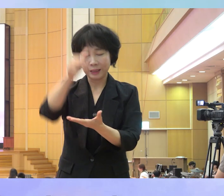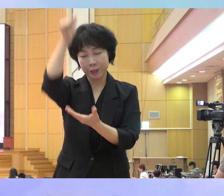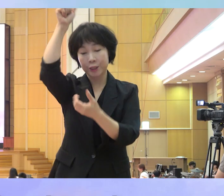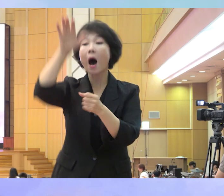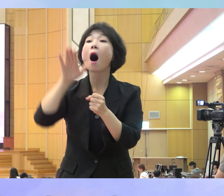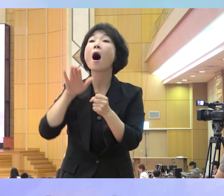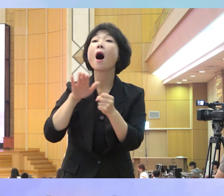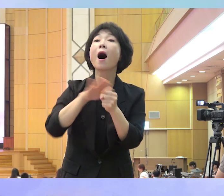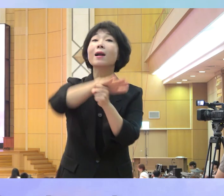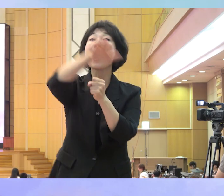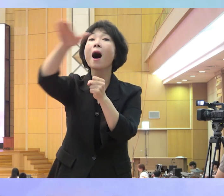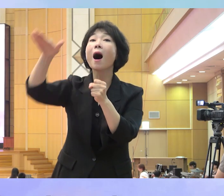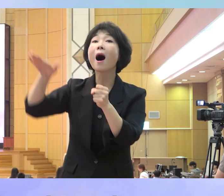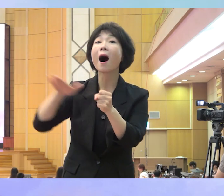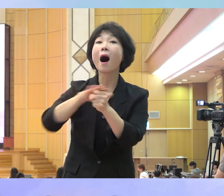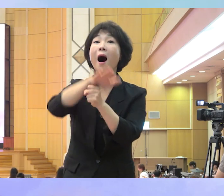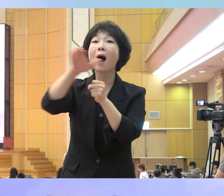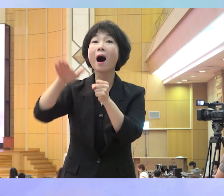그